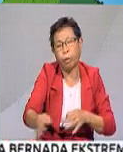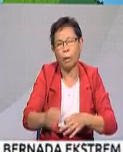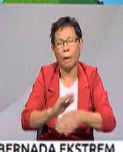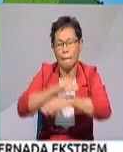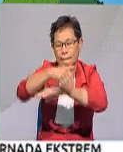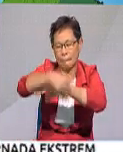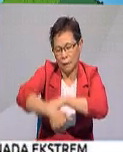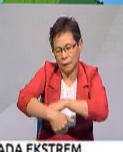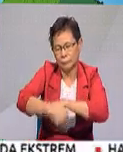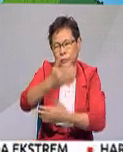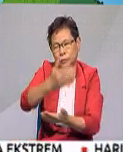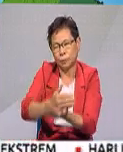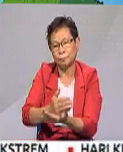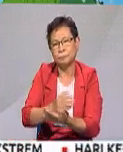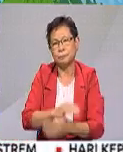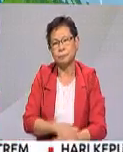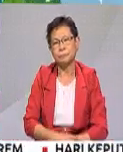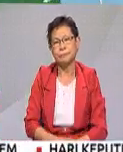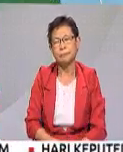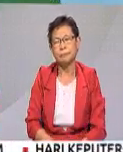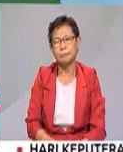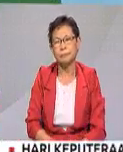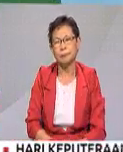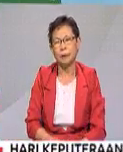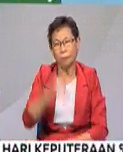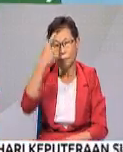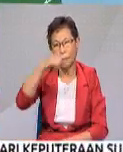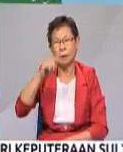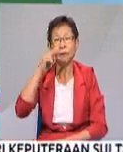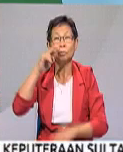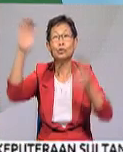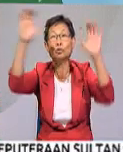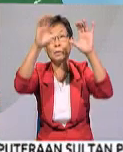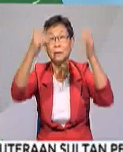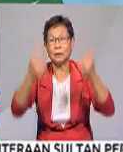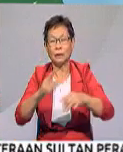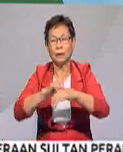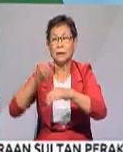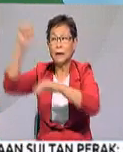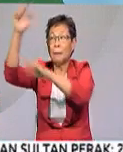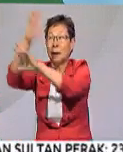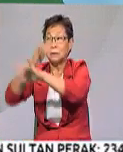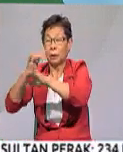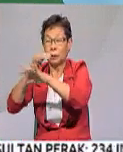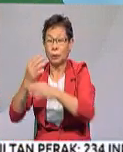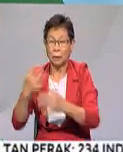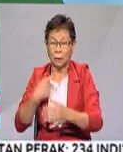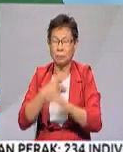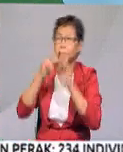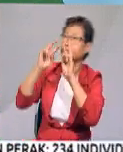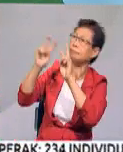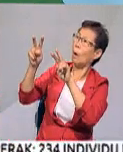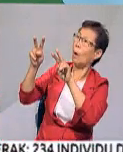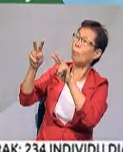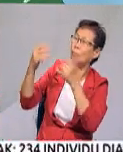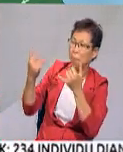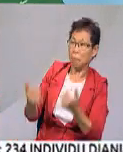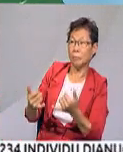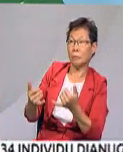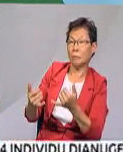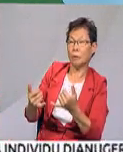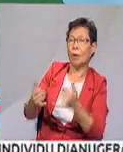ke lewat malam nanti. Bagi tinjauan cuaca semasa di Sabah dan Sarawak pula dapat diperhatikan ketika